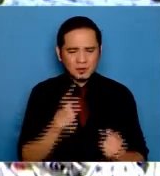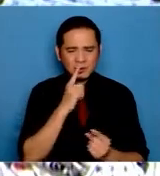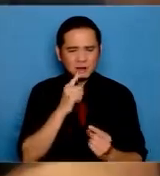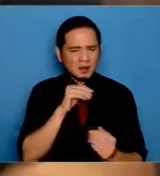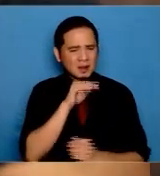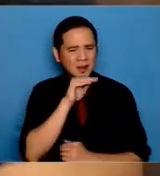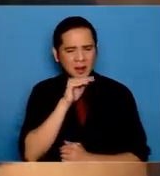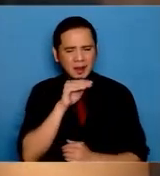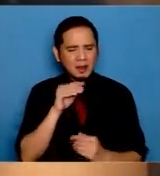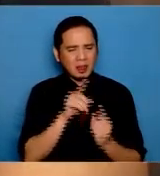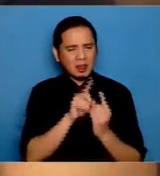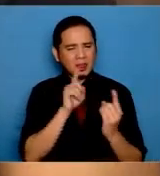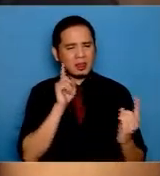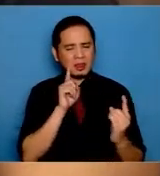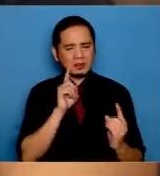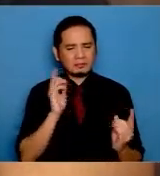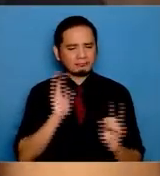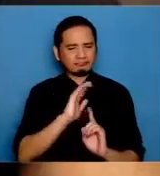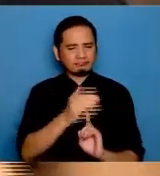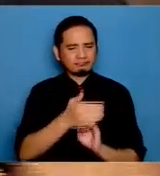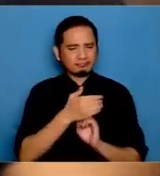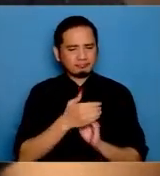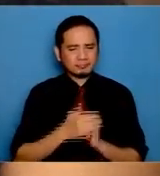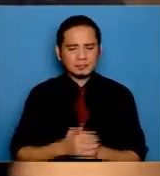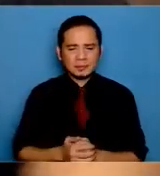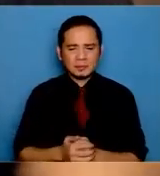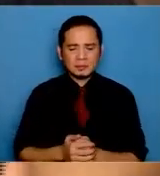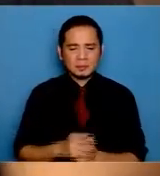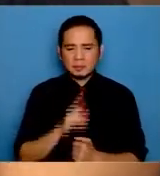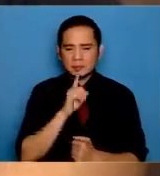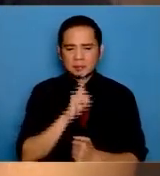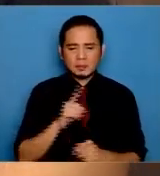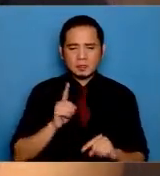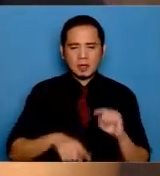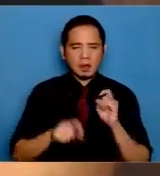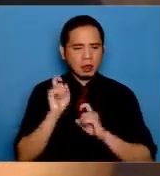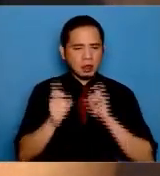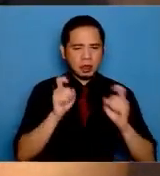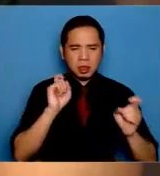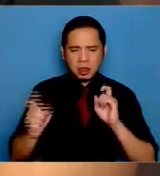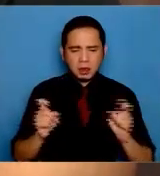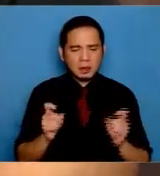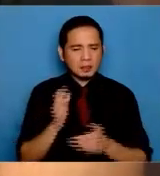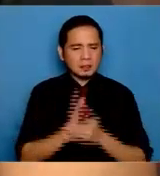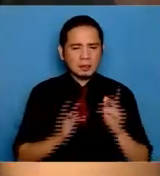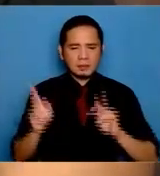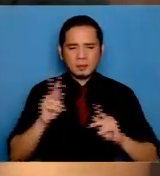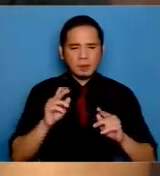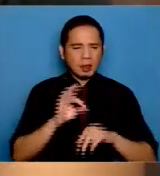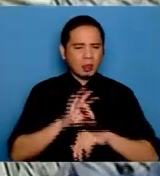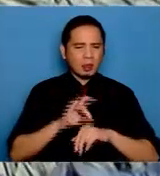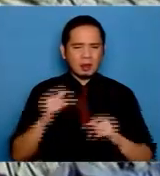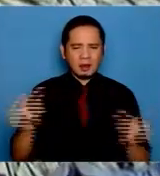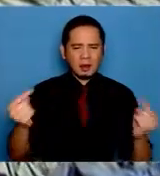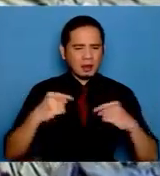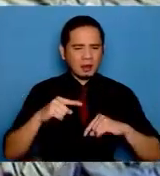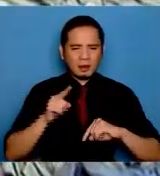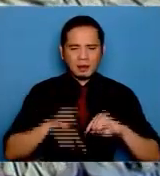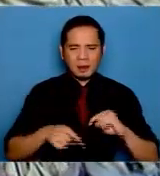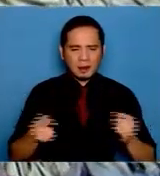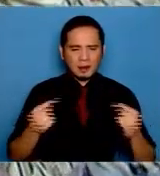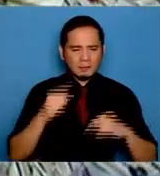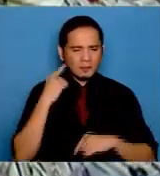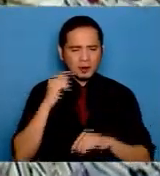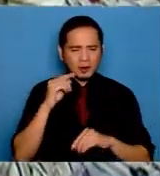medyo restricted. Kumbaga, hindi full blast na makakapagbigay ka. Yung iba, hindi rin nakakapunta dito para mamasko. Para